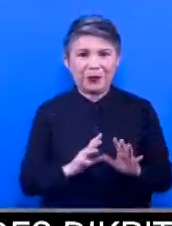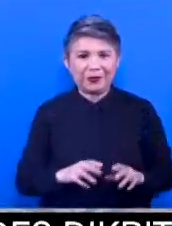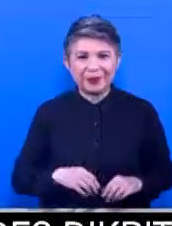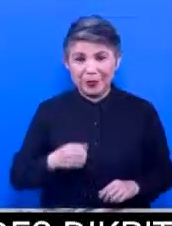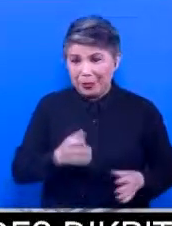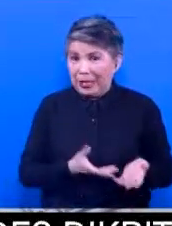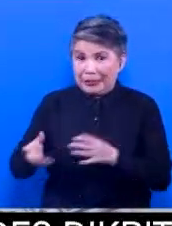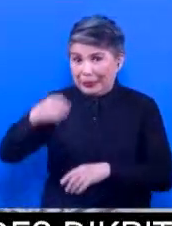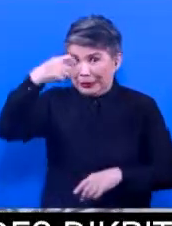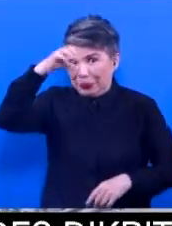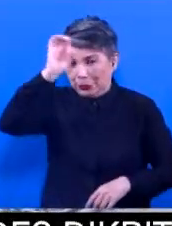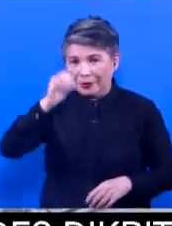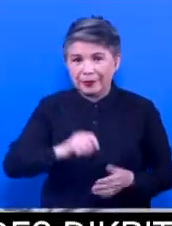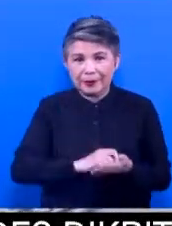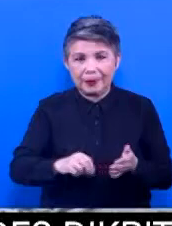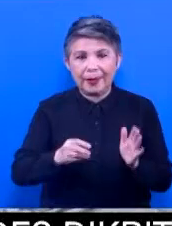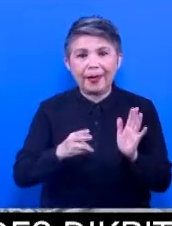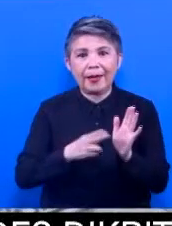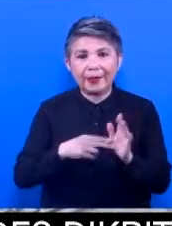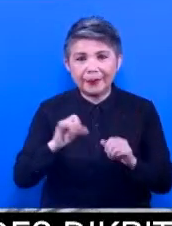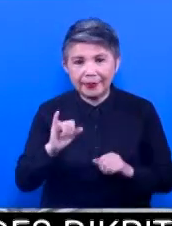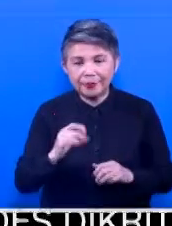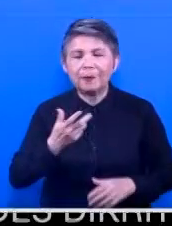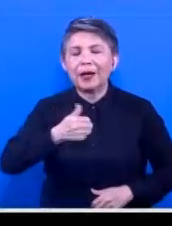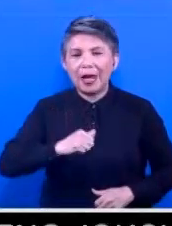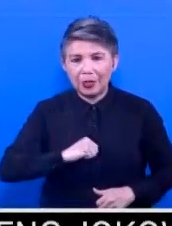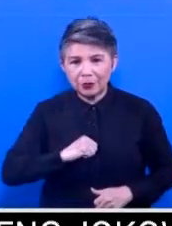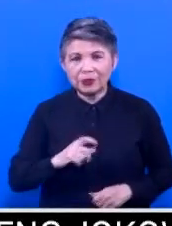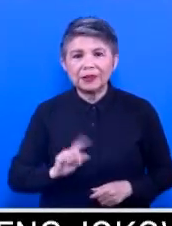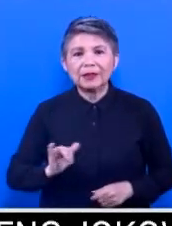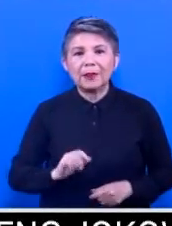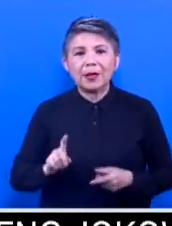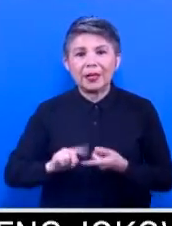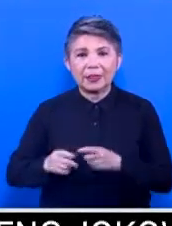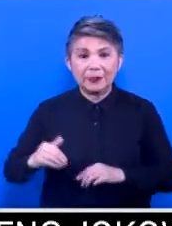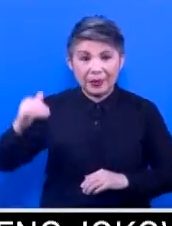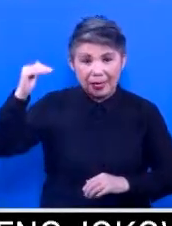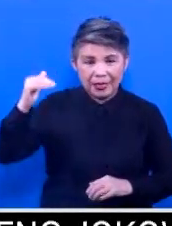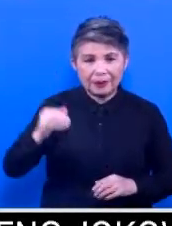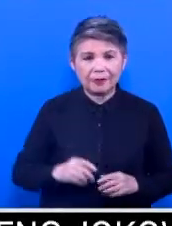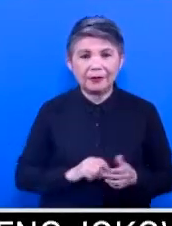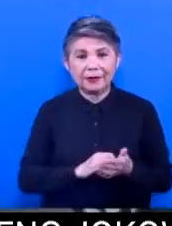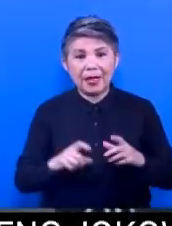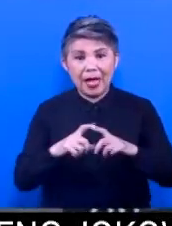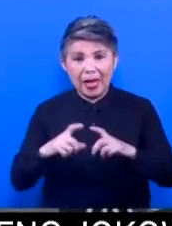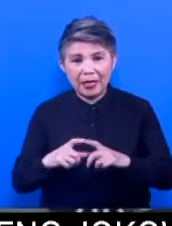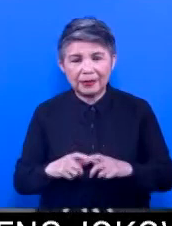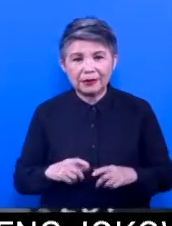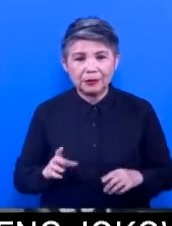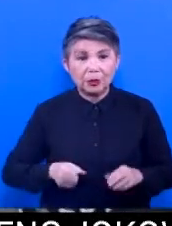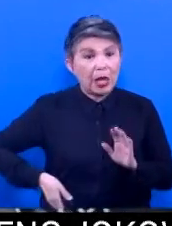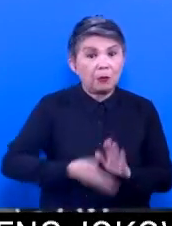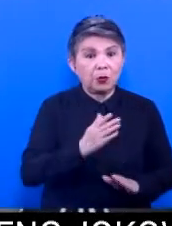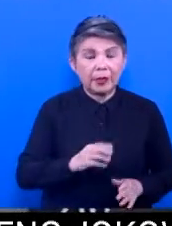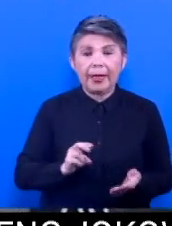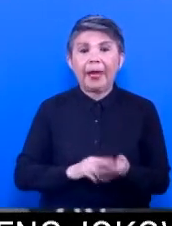Dalam pemeriksaan, tersangka berinisial MI ini mengaku beraksi bersama kakaknya berinisial AA. AA berhasil kabur